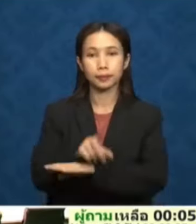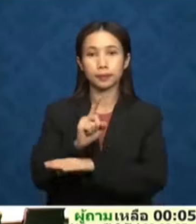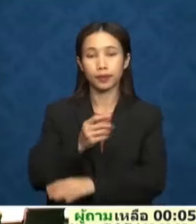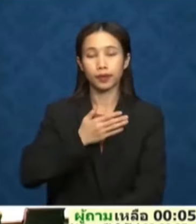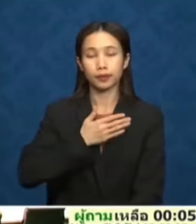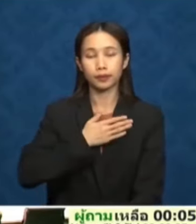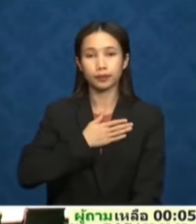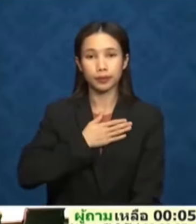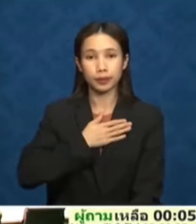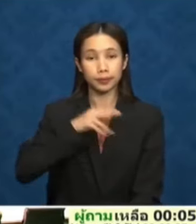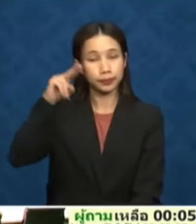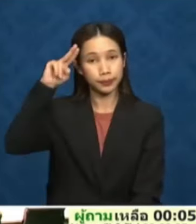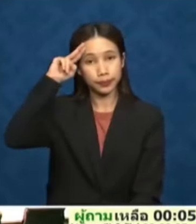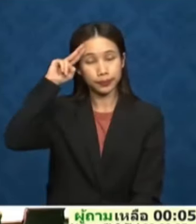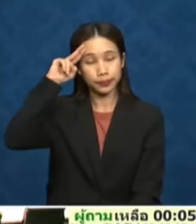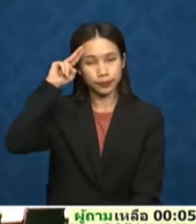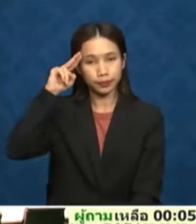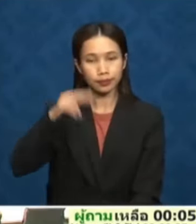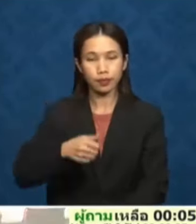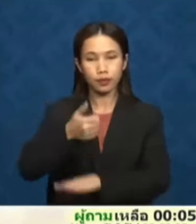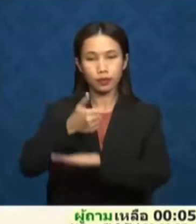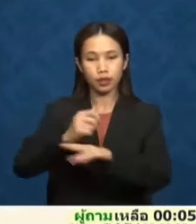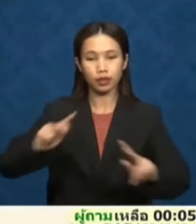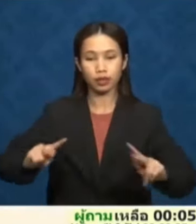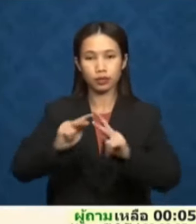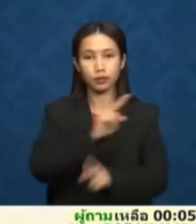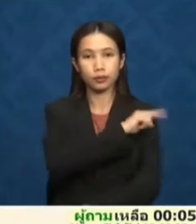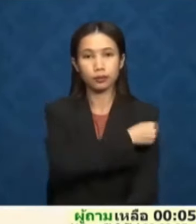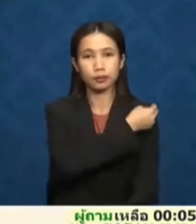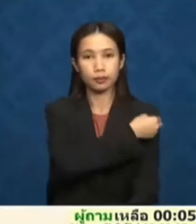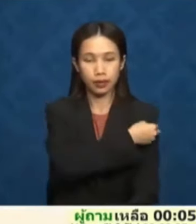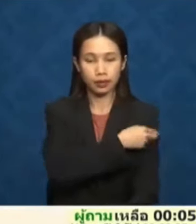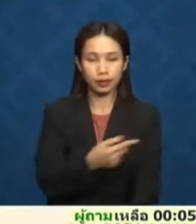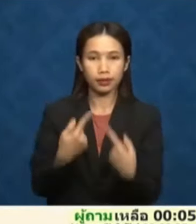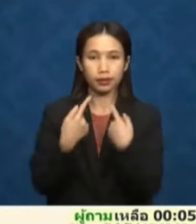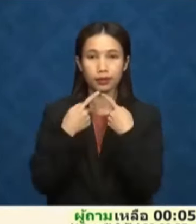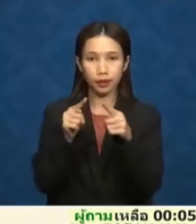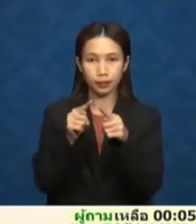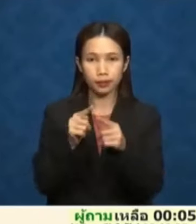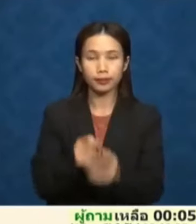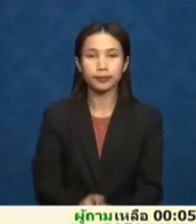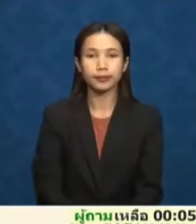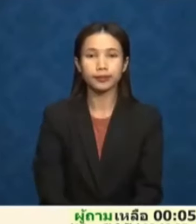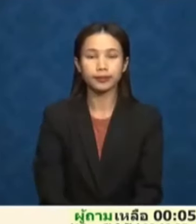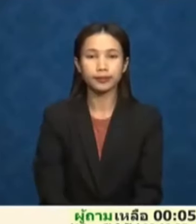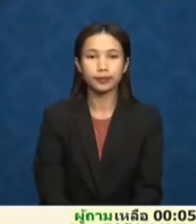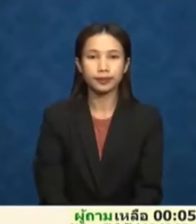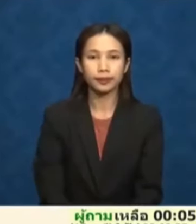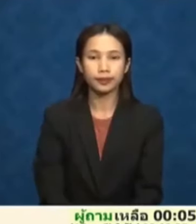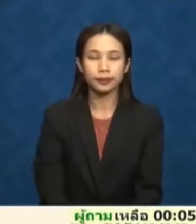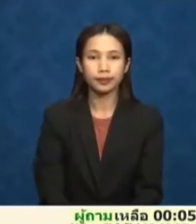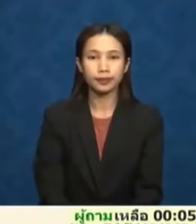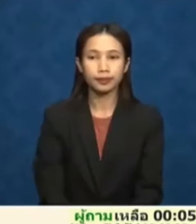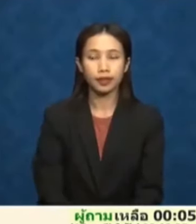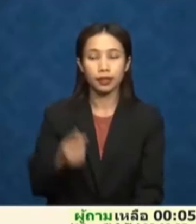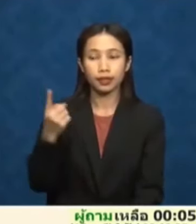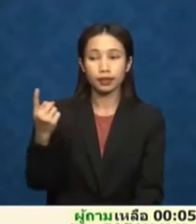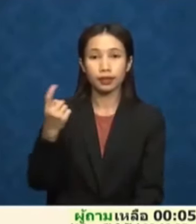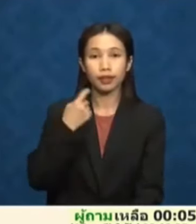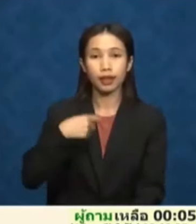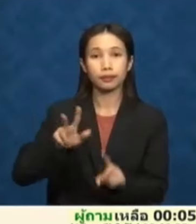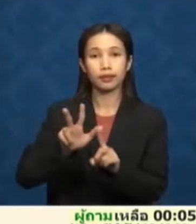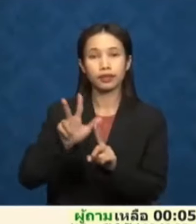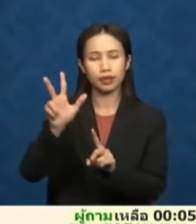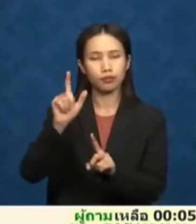น้าศีแก้วรัฐมนตรีว่าการกระทรวงสุขขออนุญาตตอบคำถามที่ 3ของเพื่อนสมาชิกครับเป็นคำถามที่